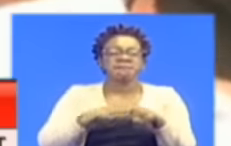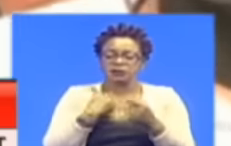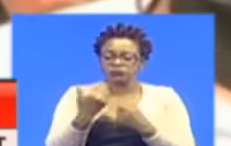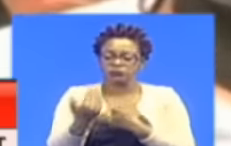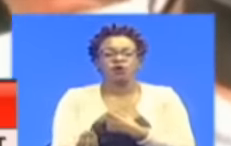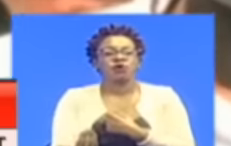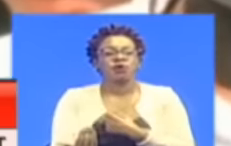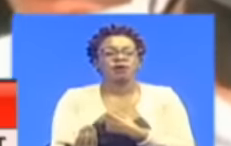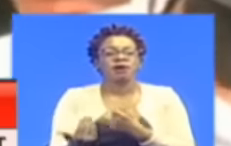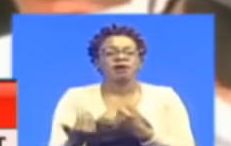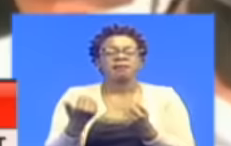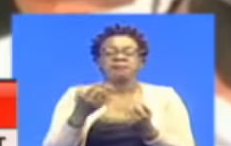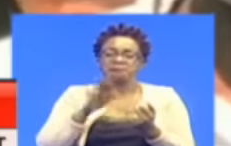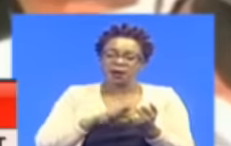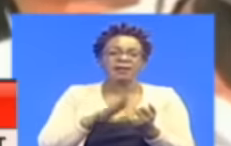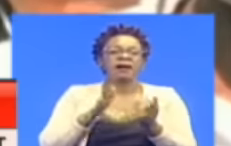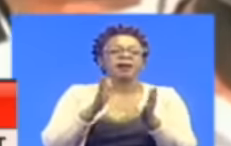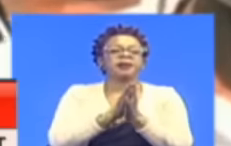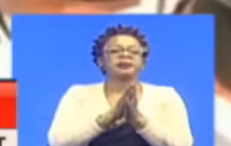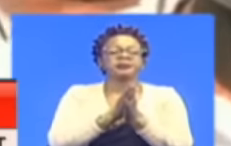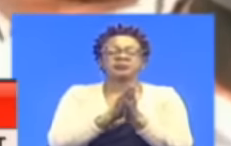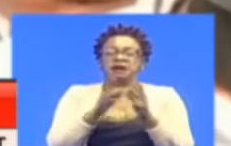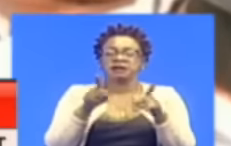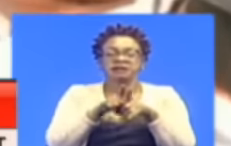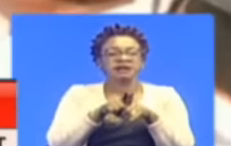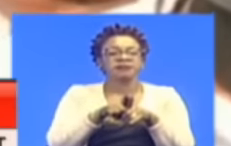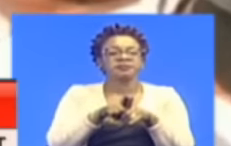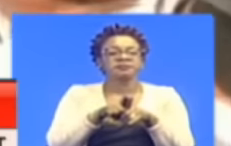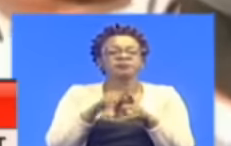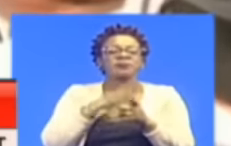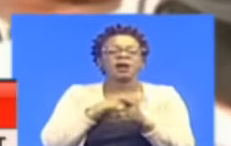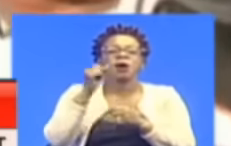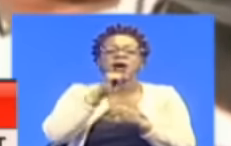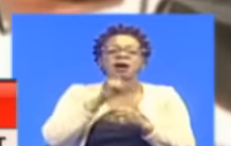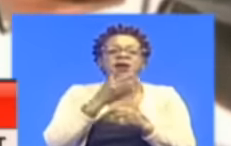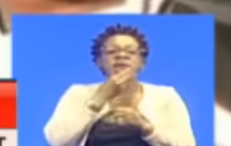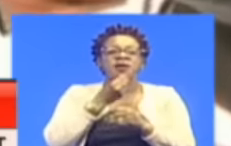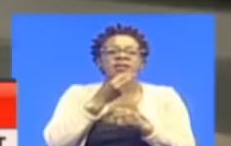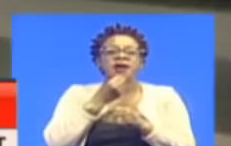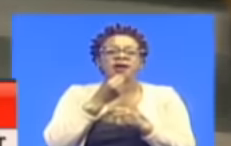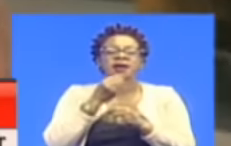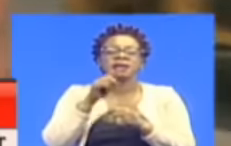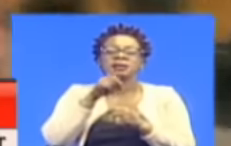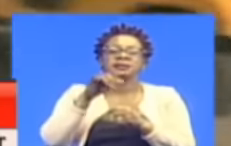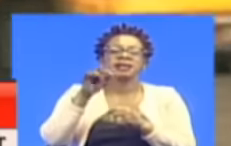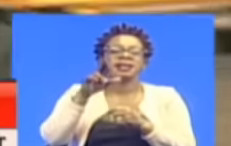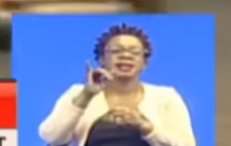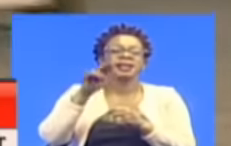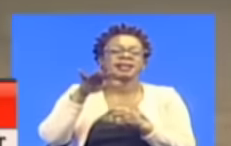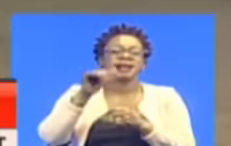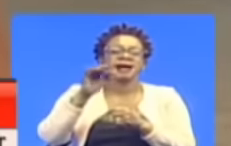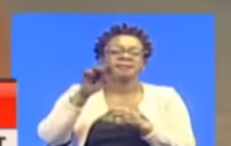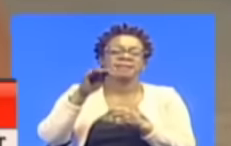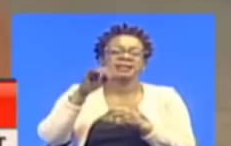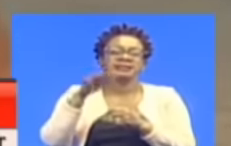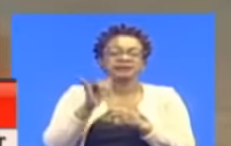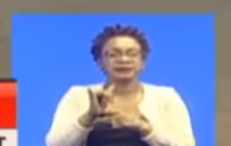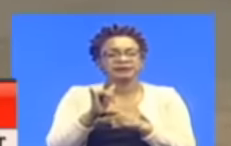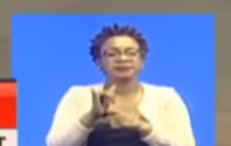na mamangu tulizaliwa watoto wawili. Babu wetu alikuwa anaitwa Zilinyamiti. It's unbelievable